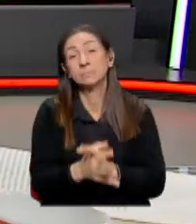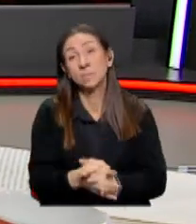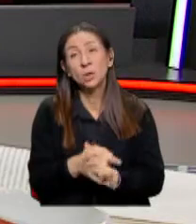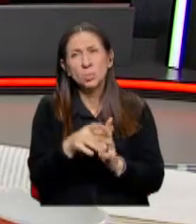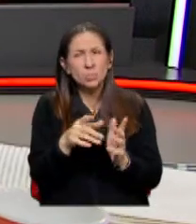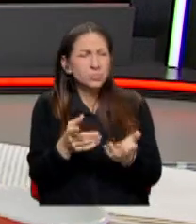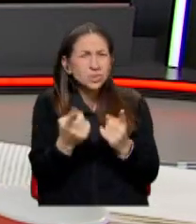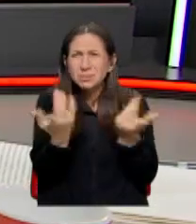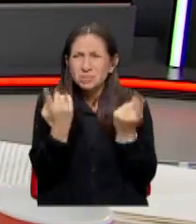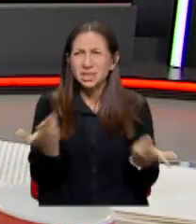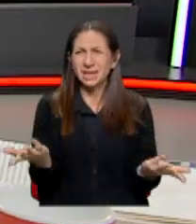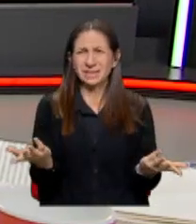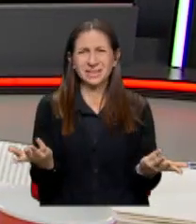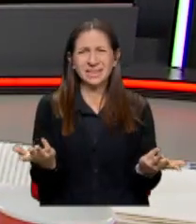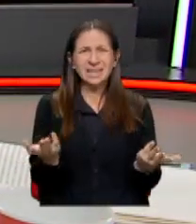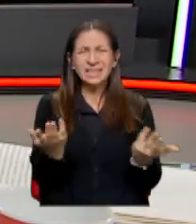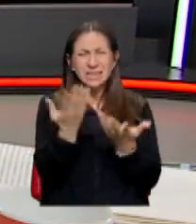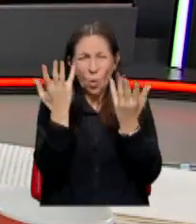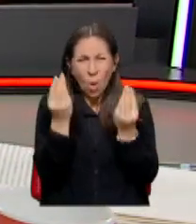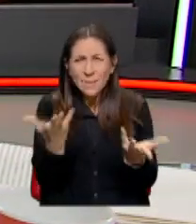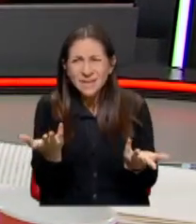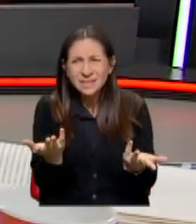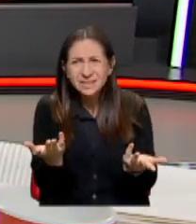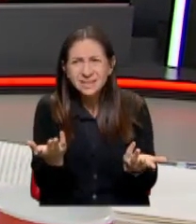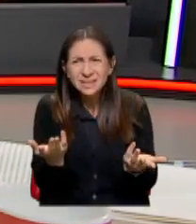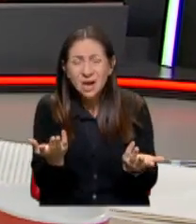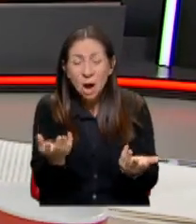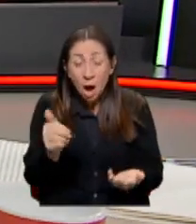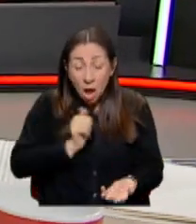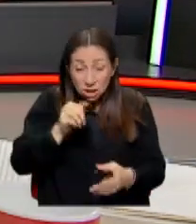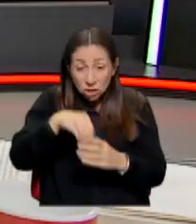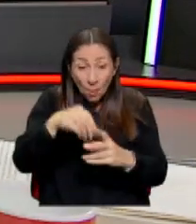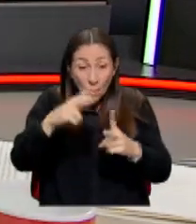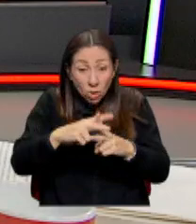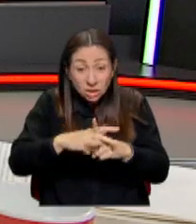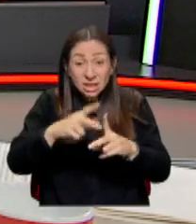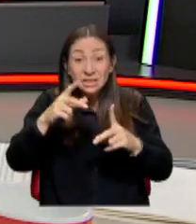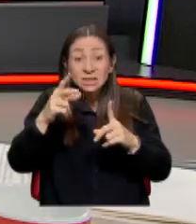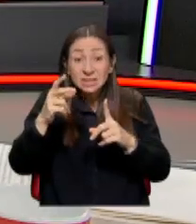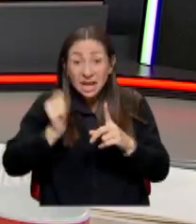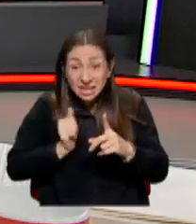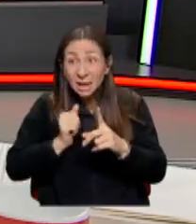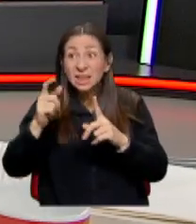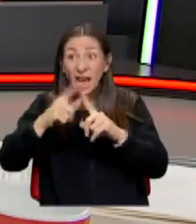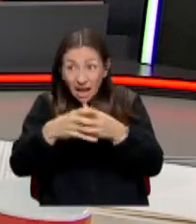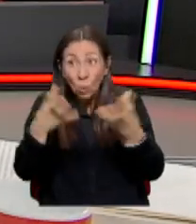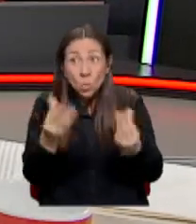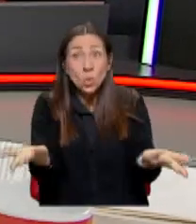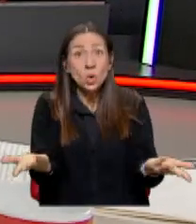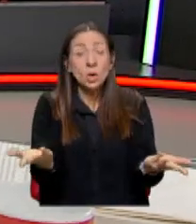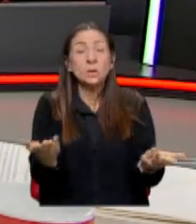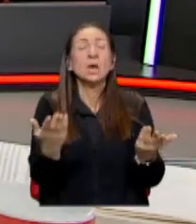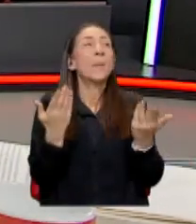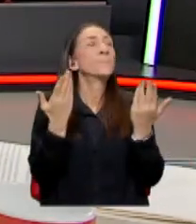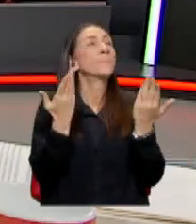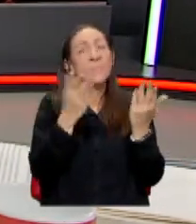Bu nasıl bir şey ya? Nasıl olabilir? Orduda, poliste tarikat mı olurmuş ya? Ya